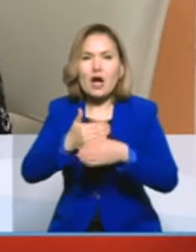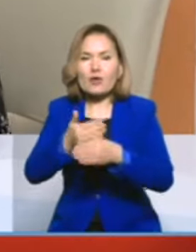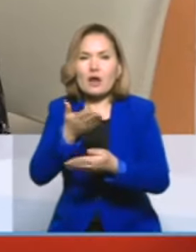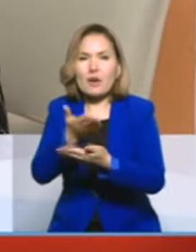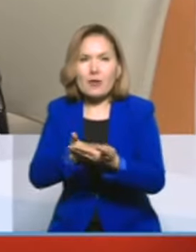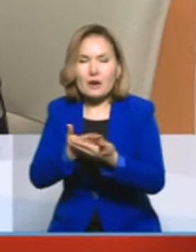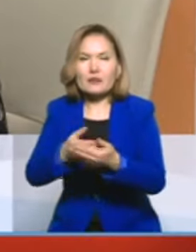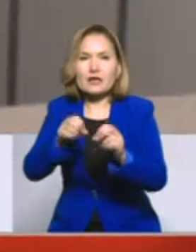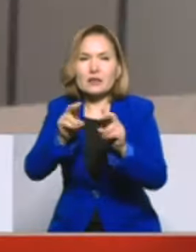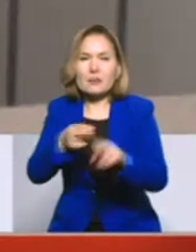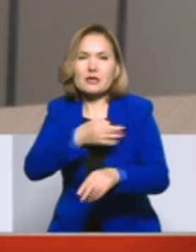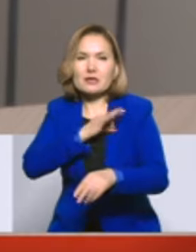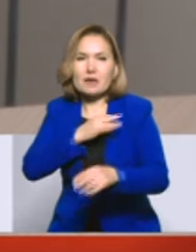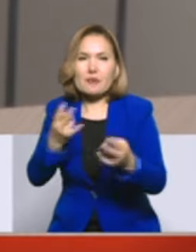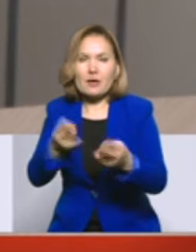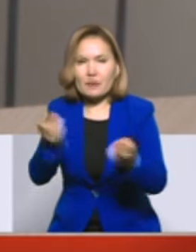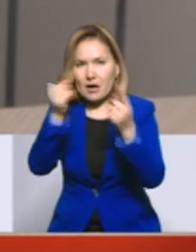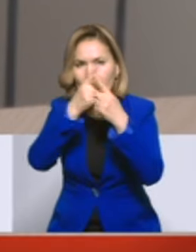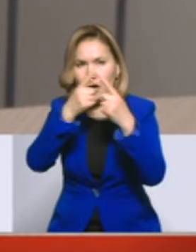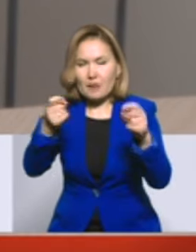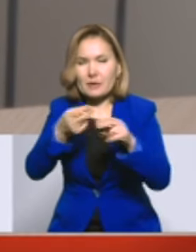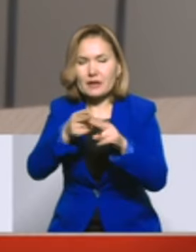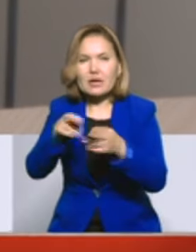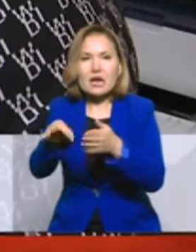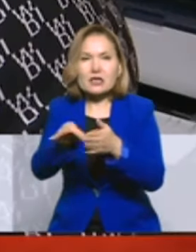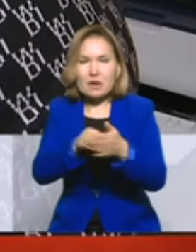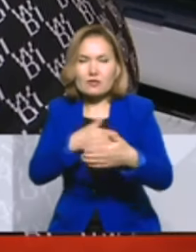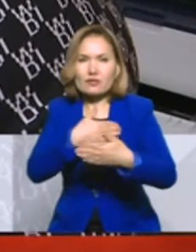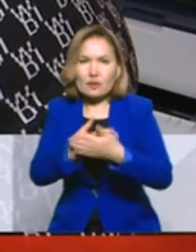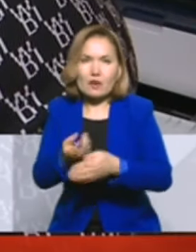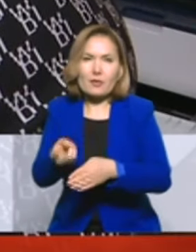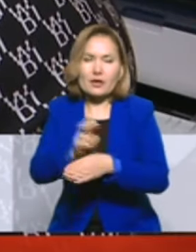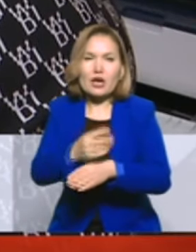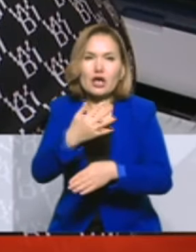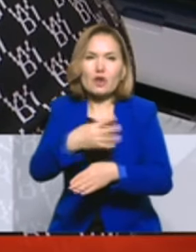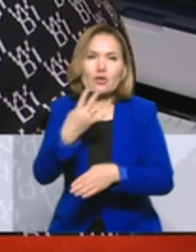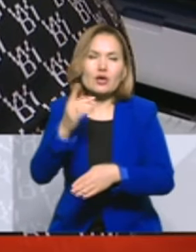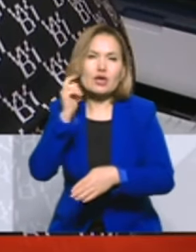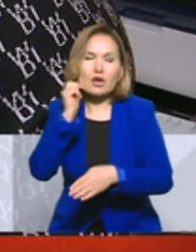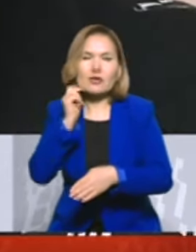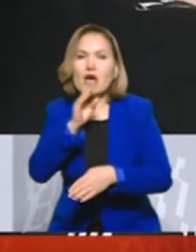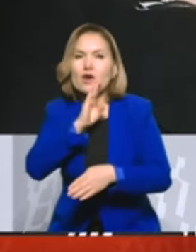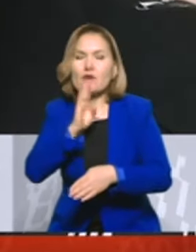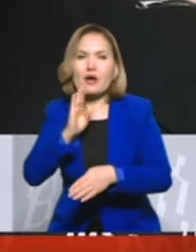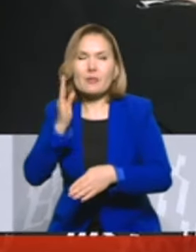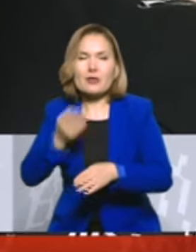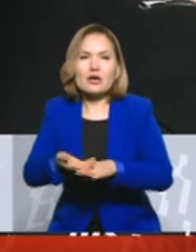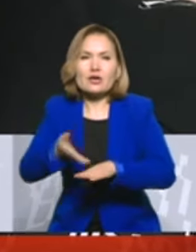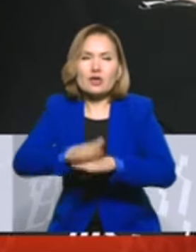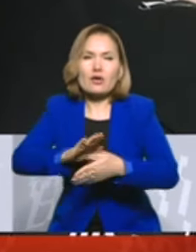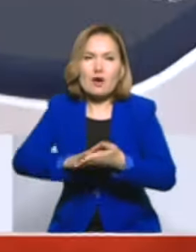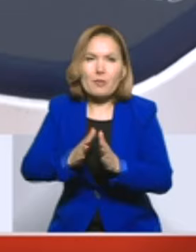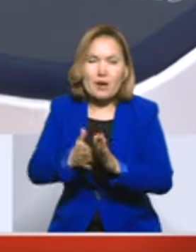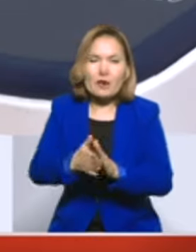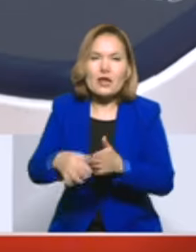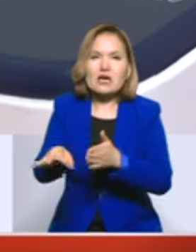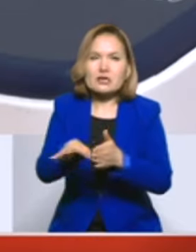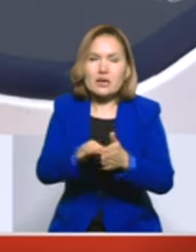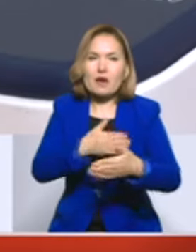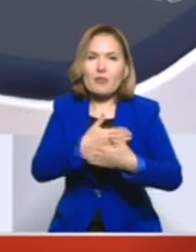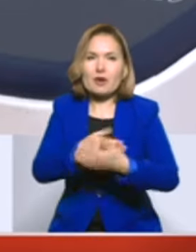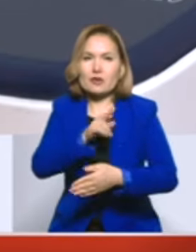созар заңгерлер қажет деген хабарламаны көріп, назардан тыс қалдырмады. 54 жастағы елорда тұрғыны әсіресе төтенше жағдай кезінде жедел жұмыс